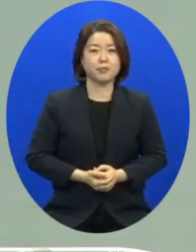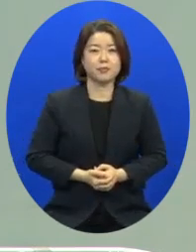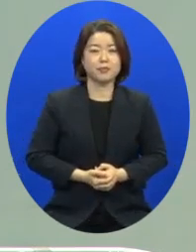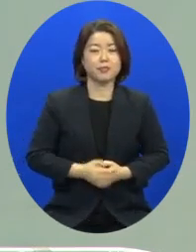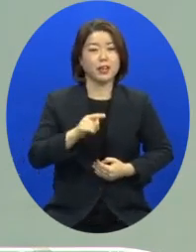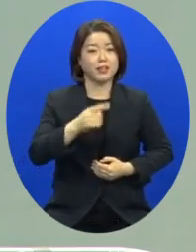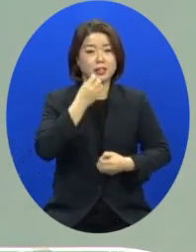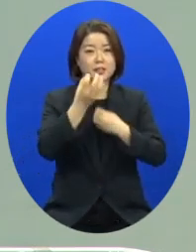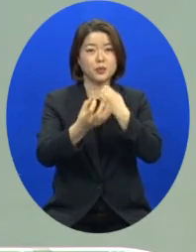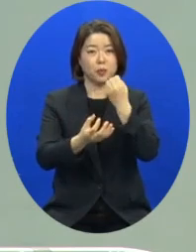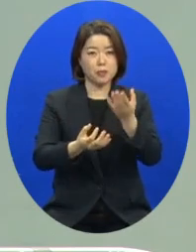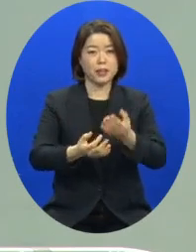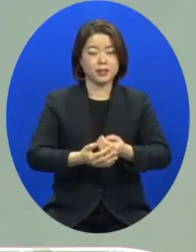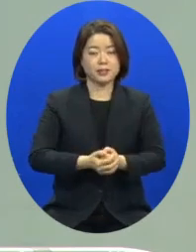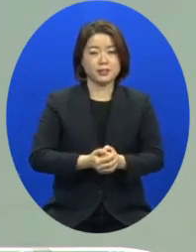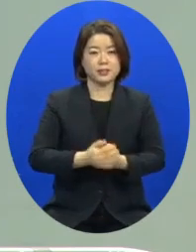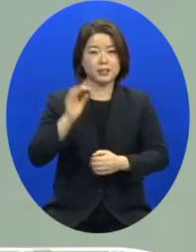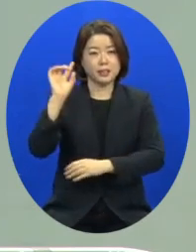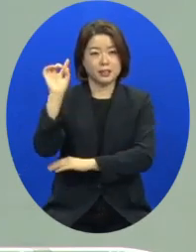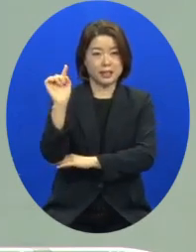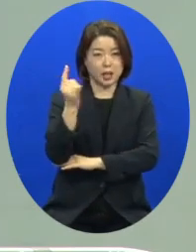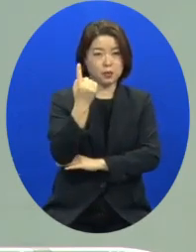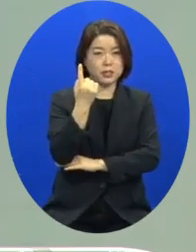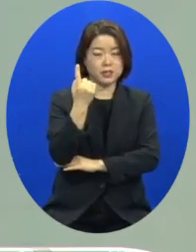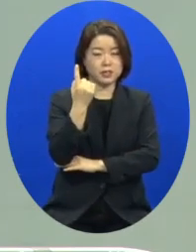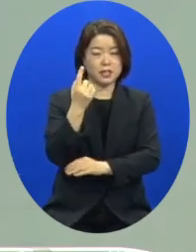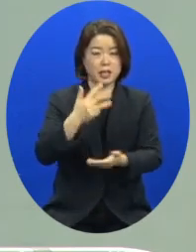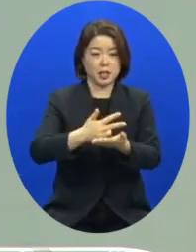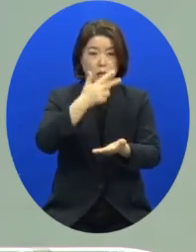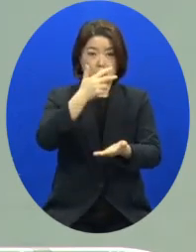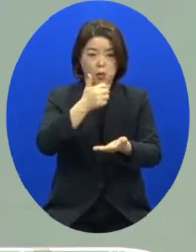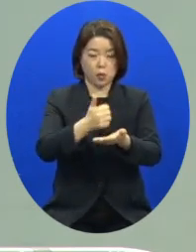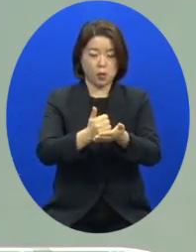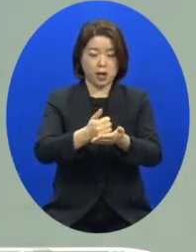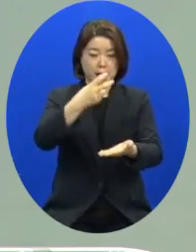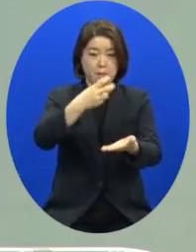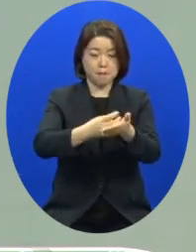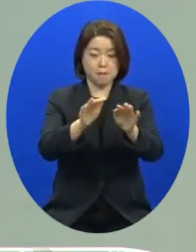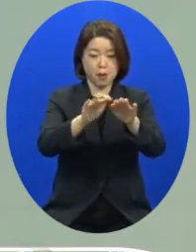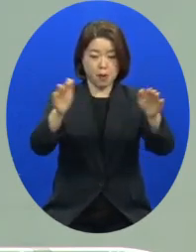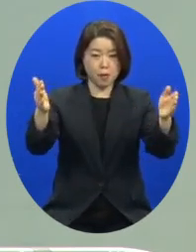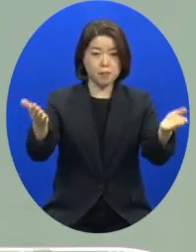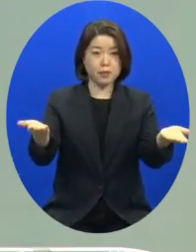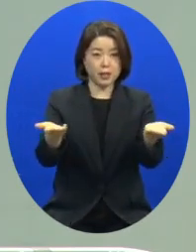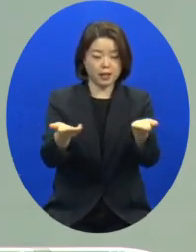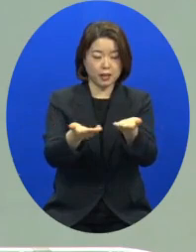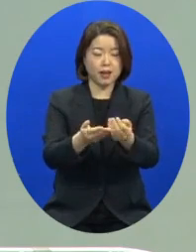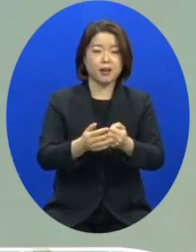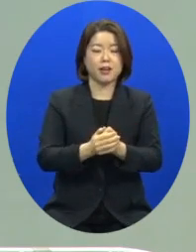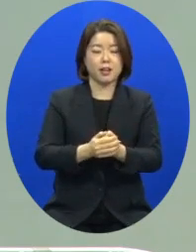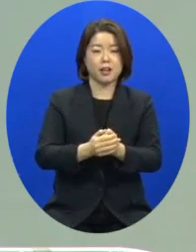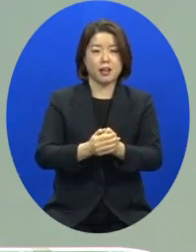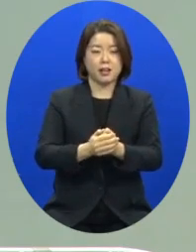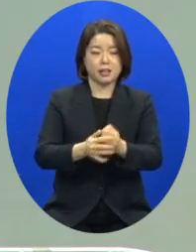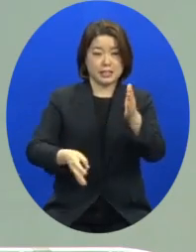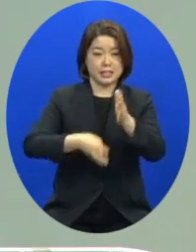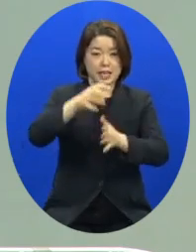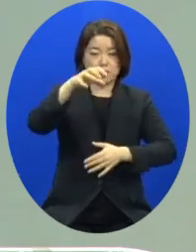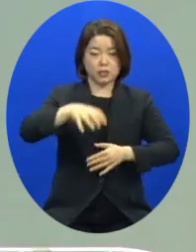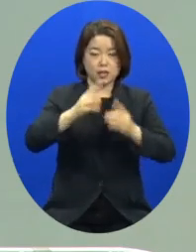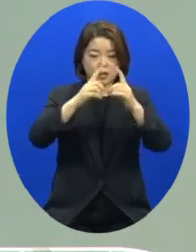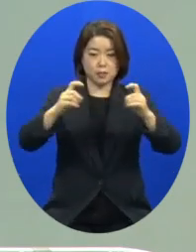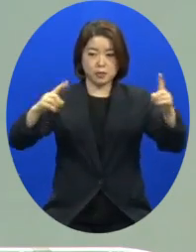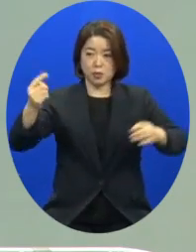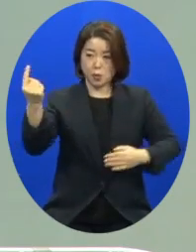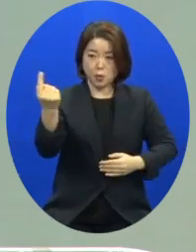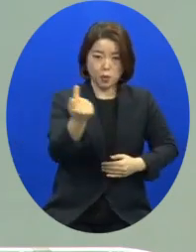이 고백은 다윗이 여호와의 법궤가 예루살렘 성으로 들어올 때 그때 너무